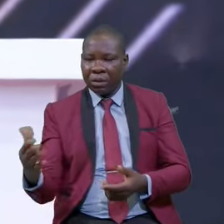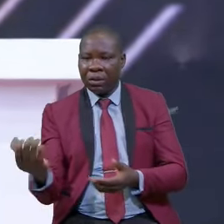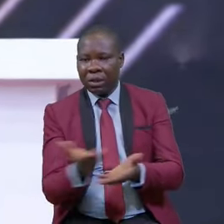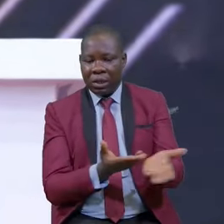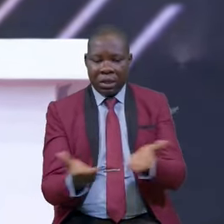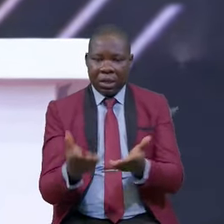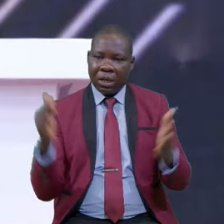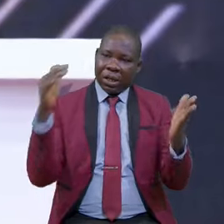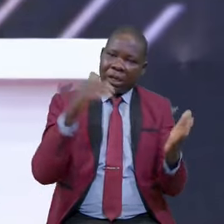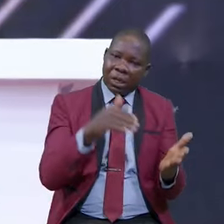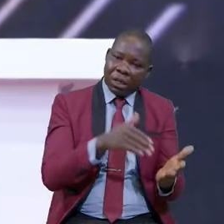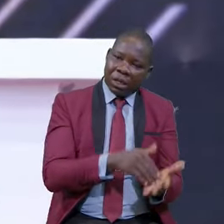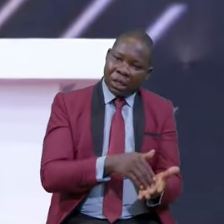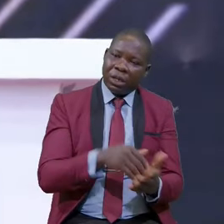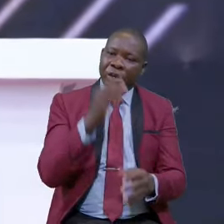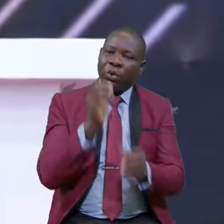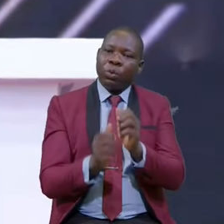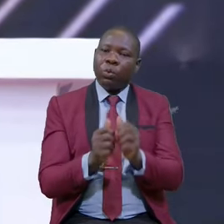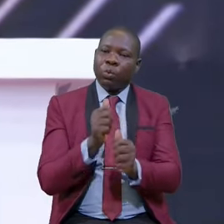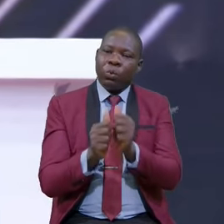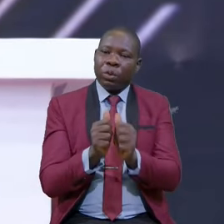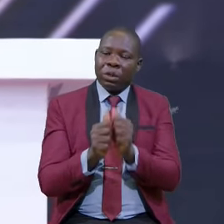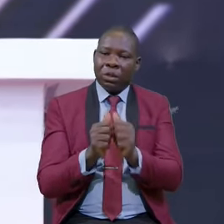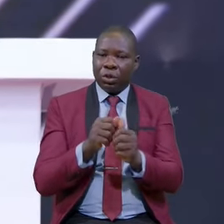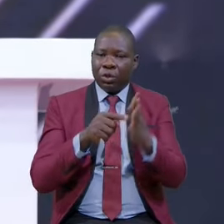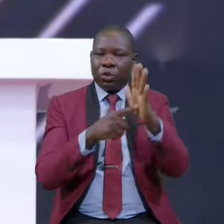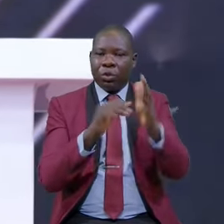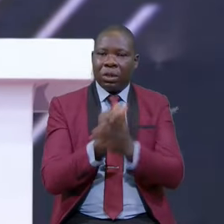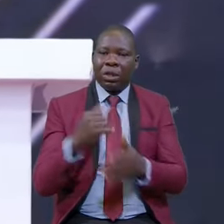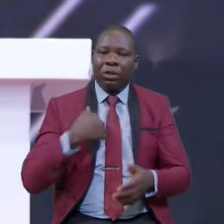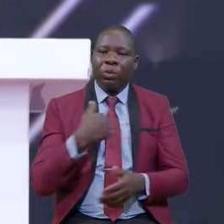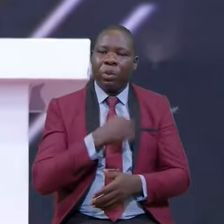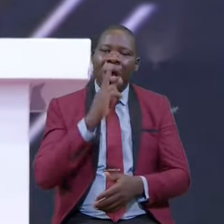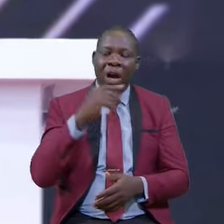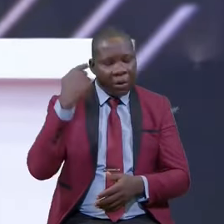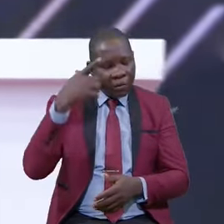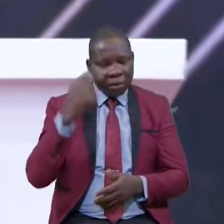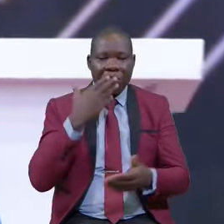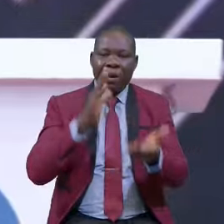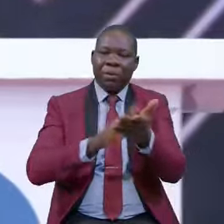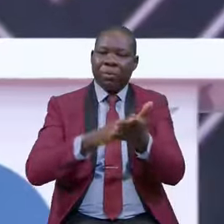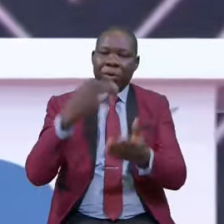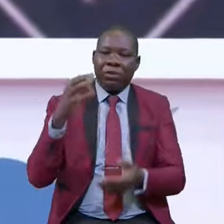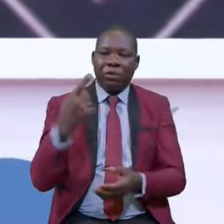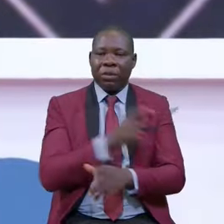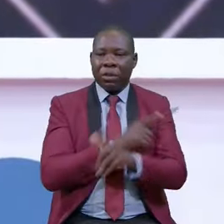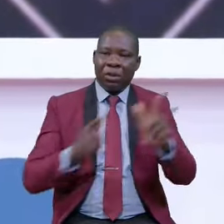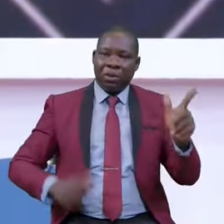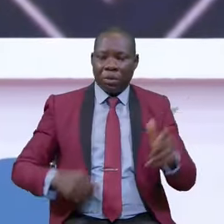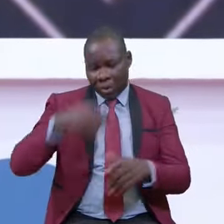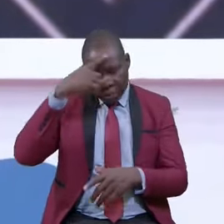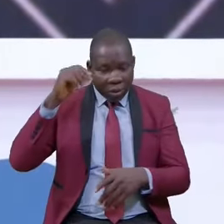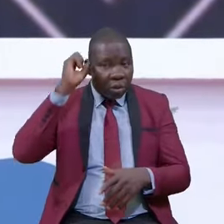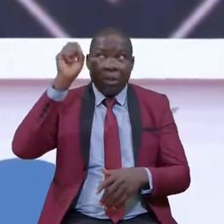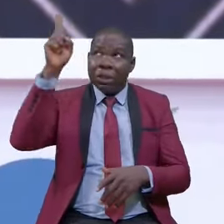point qui montre maintenant nous sommes pour la louange Lord, de Dieu. Now, parce que maintenant il nous appelle à la maîtrise.